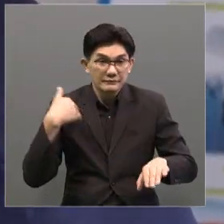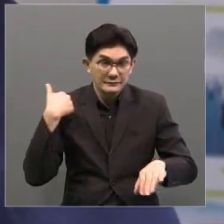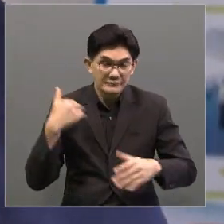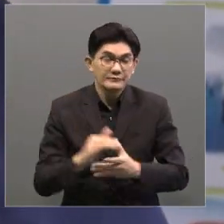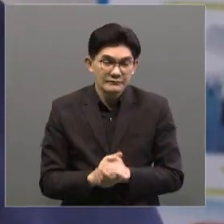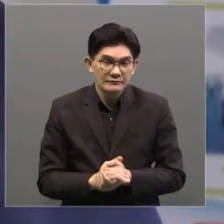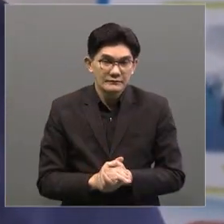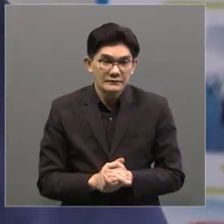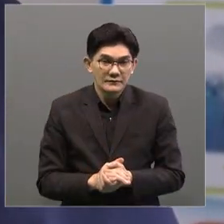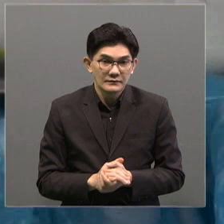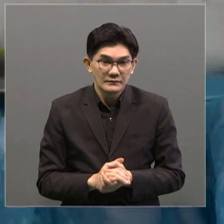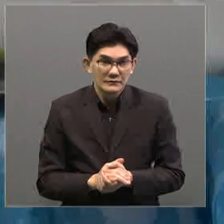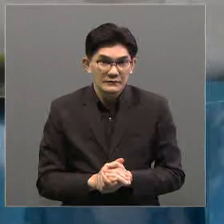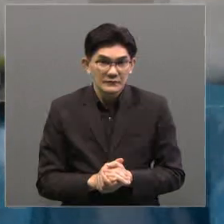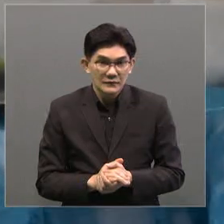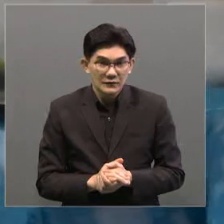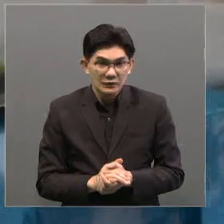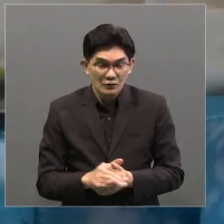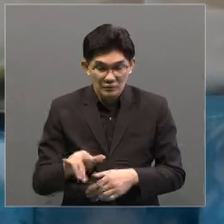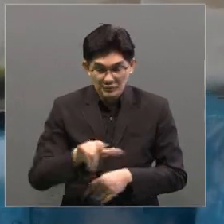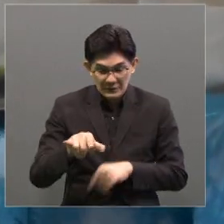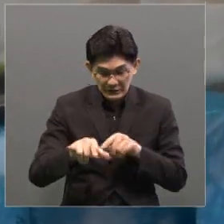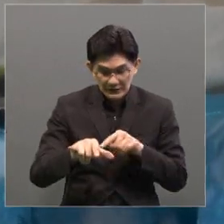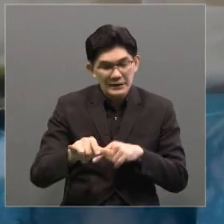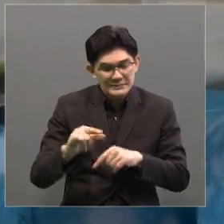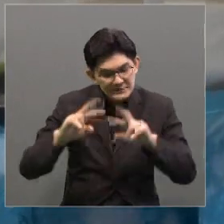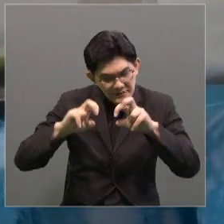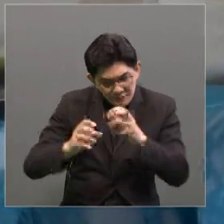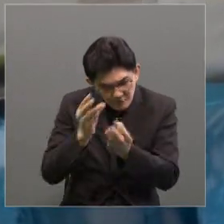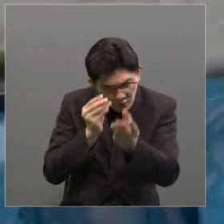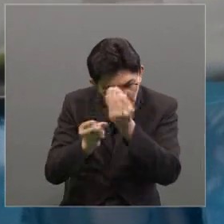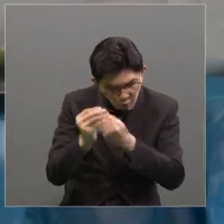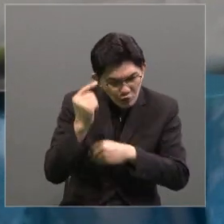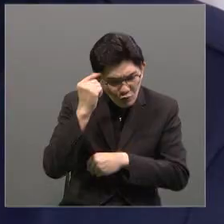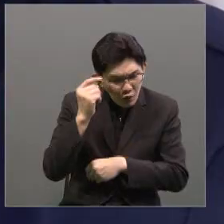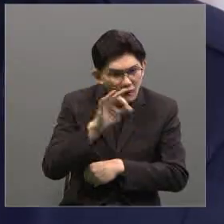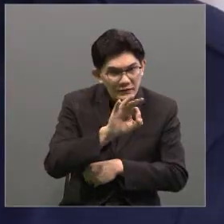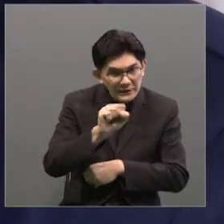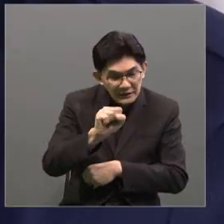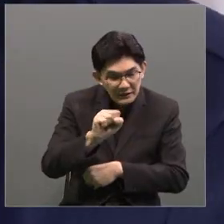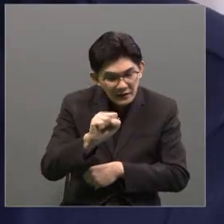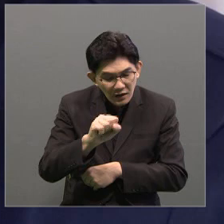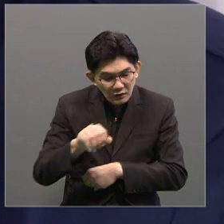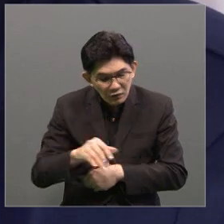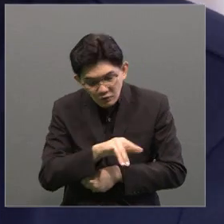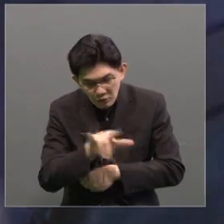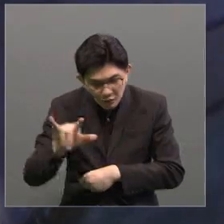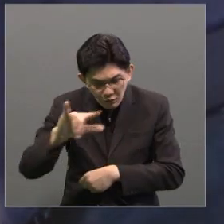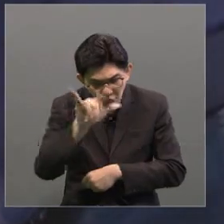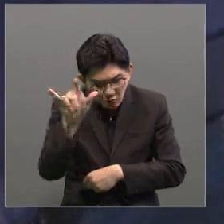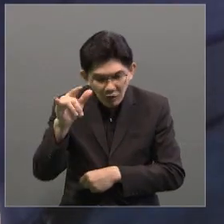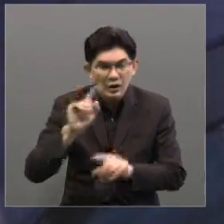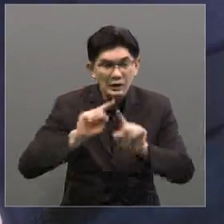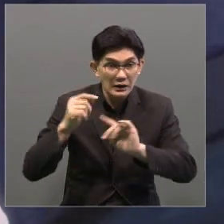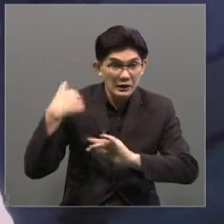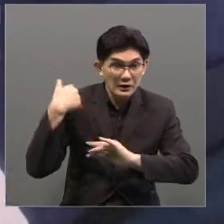ดินซึ่งการศึกษาในเครื่องบินนี้จะทำให้น้องๆได้รับความรู้ทั้งทางด้านฟิสิกส์การเคลื่อนที่ของอากาศรวมถึง